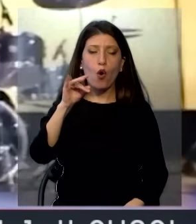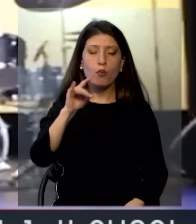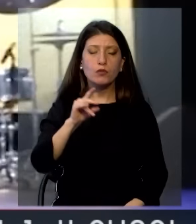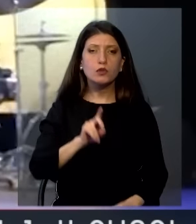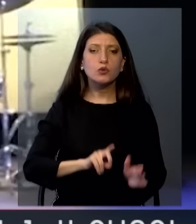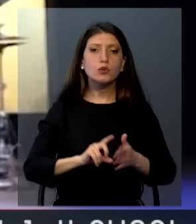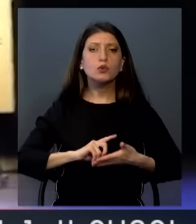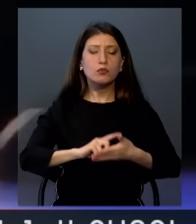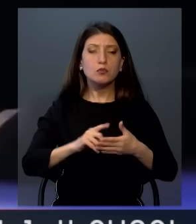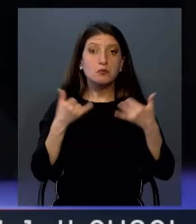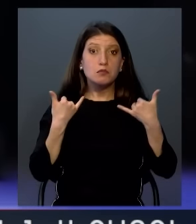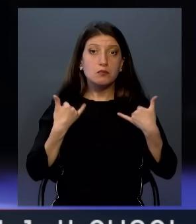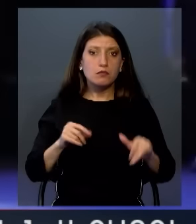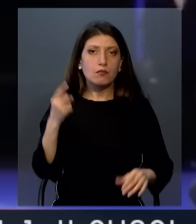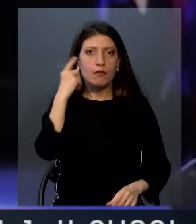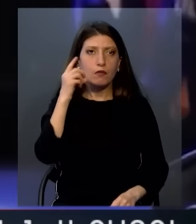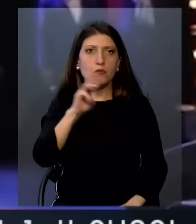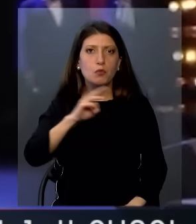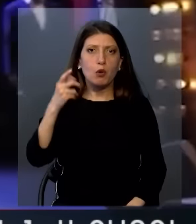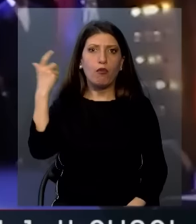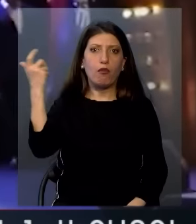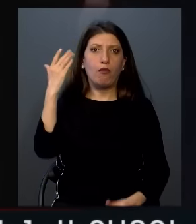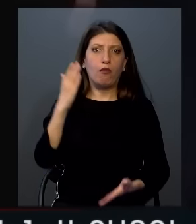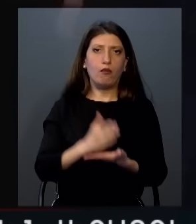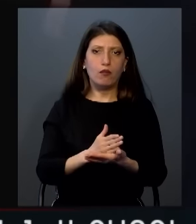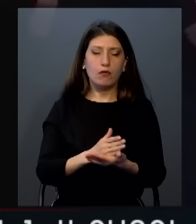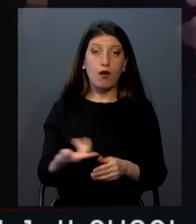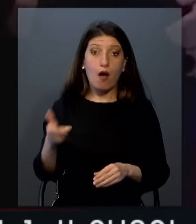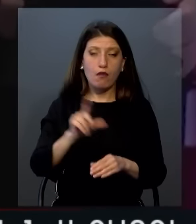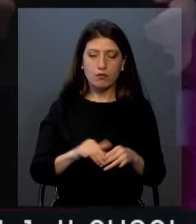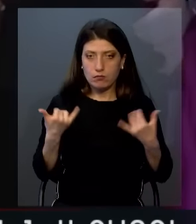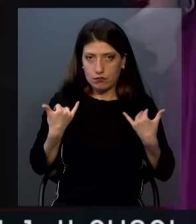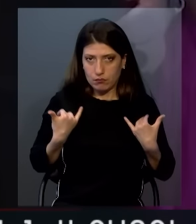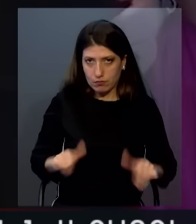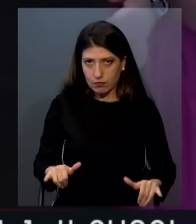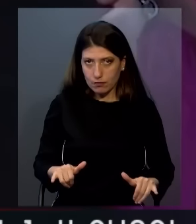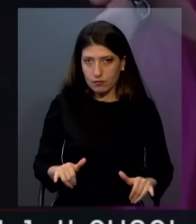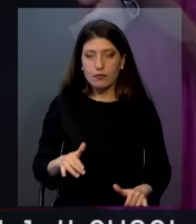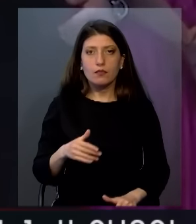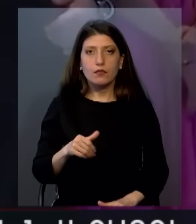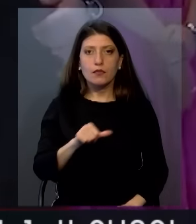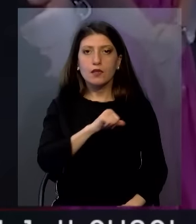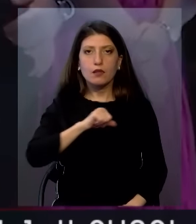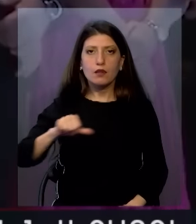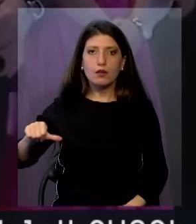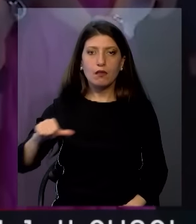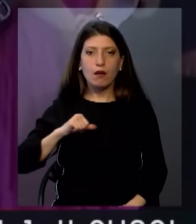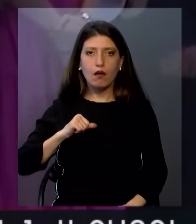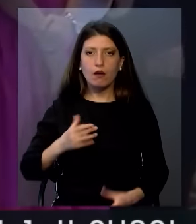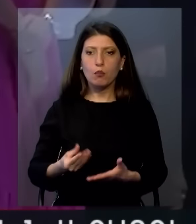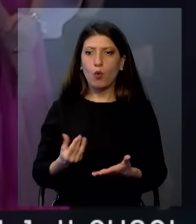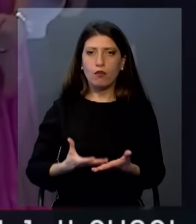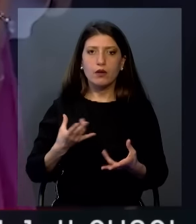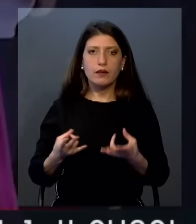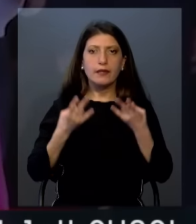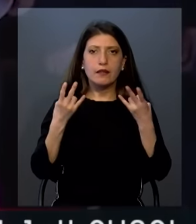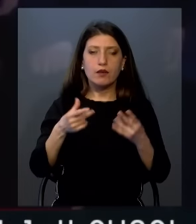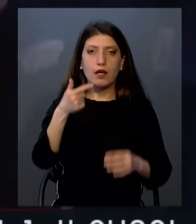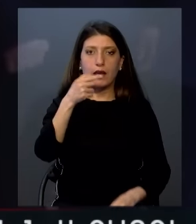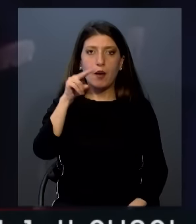են, լսելով, որ իրենք միլիոնատեր են։ Ավելի են զարմացել, երբ պարզել են, որ ինքնակամ գումար են նվիրել իշխող քաղաքական